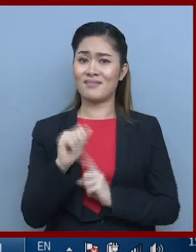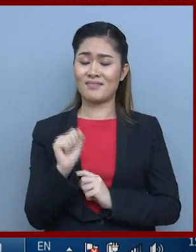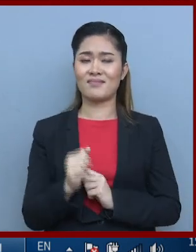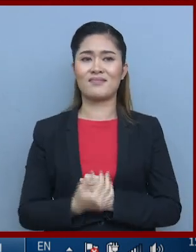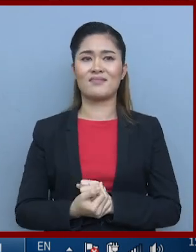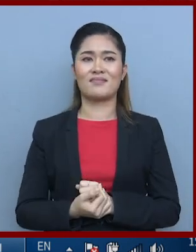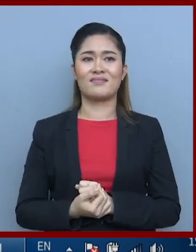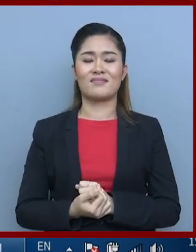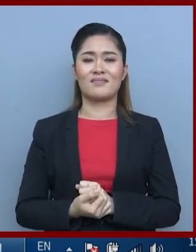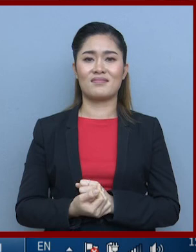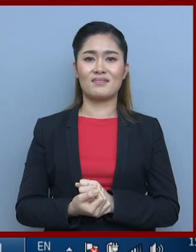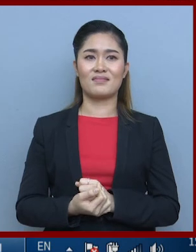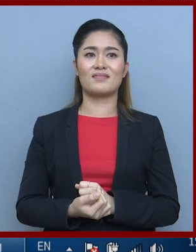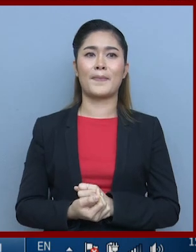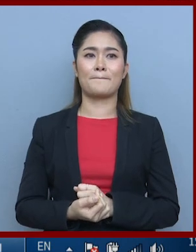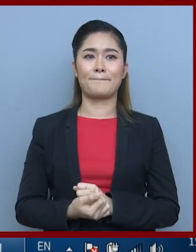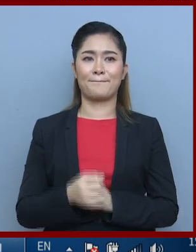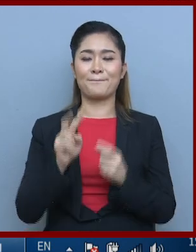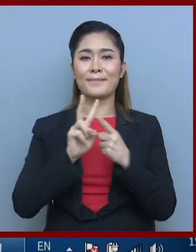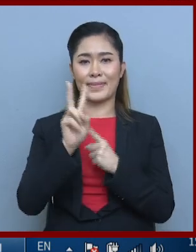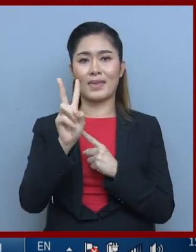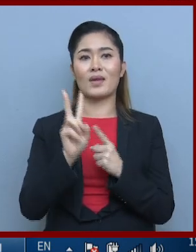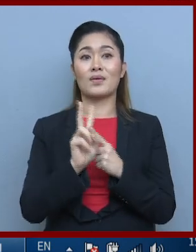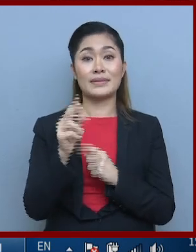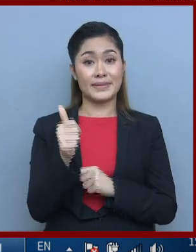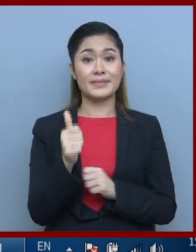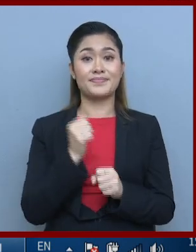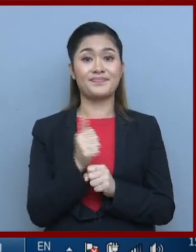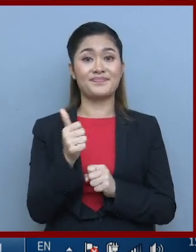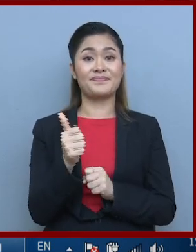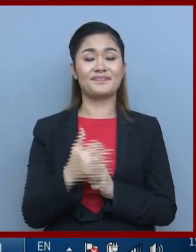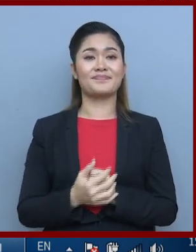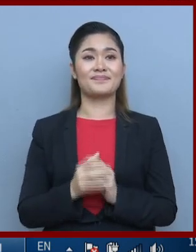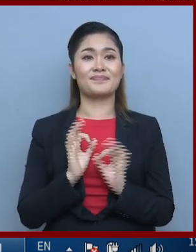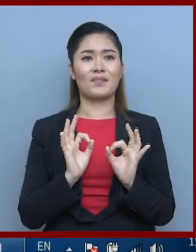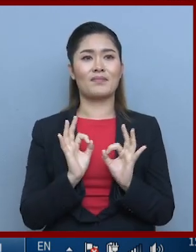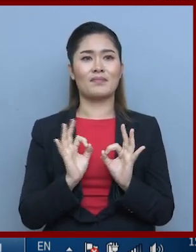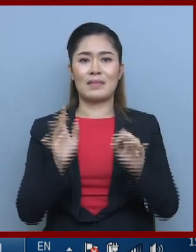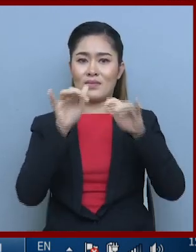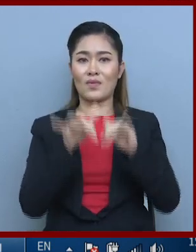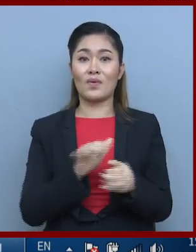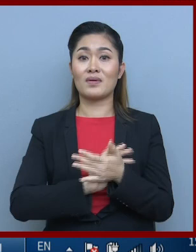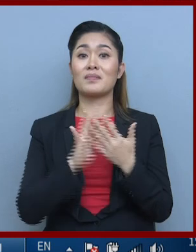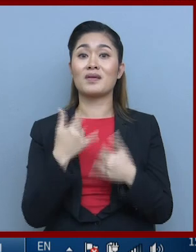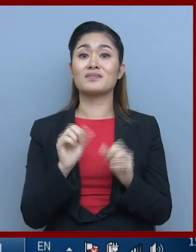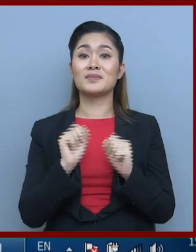Bevel Inner เป็น2ได้หรือยังเหมือนกับเป็นกรอบแล้วใช่ไห